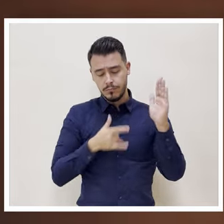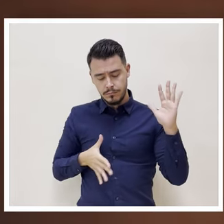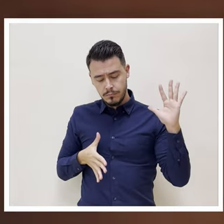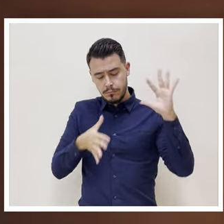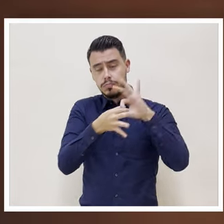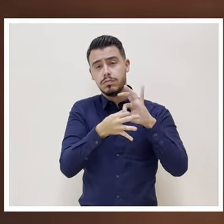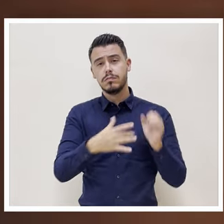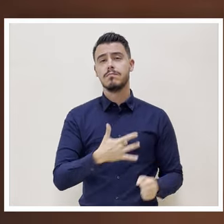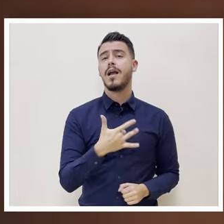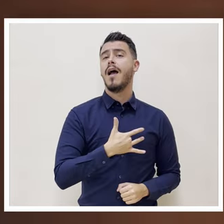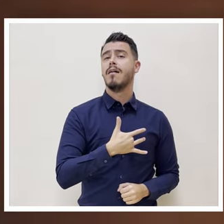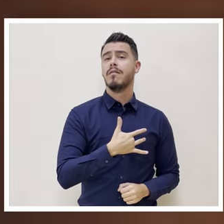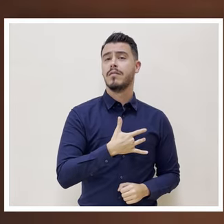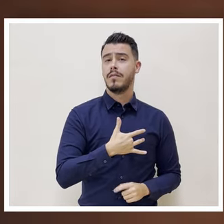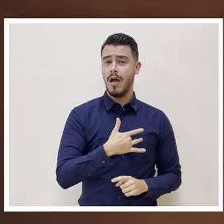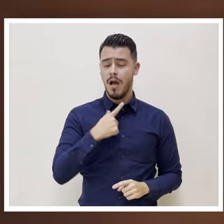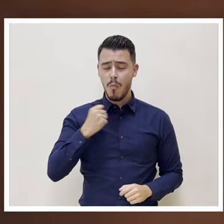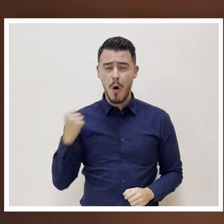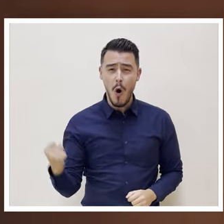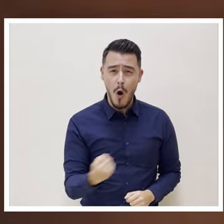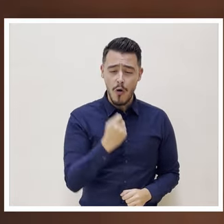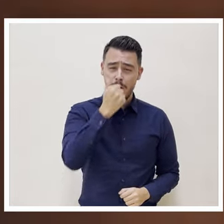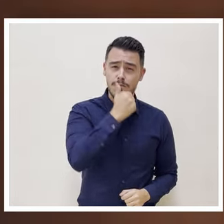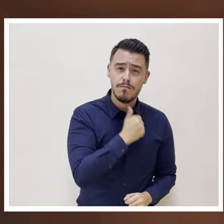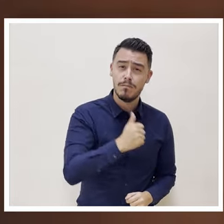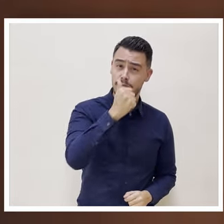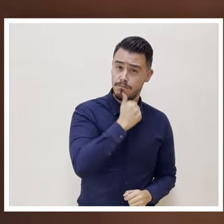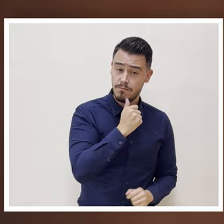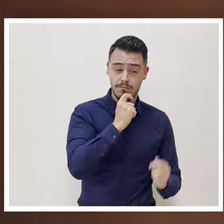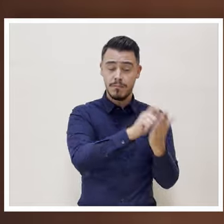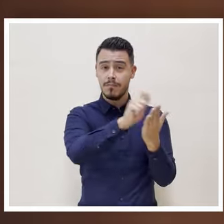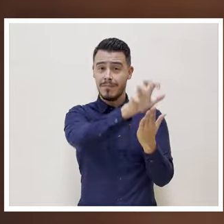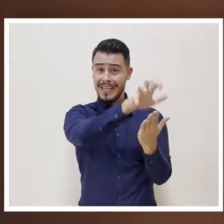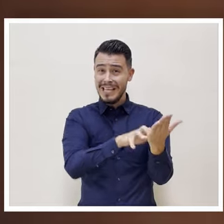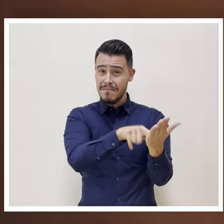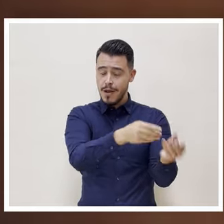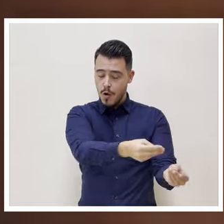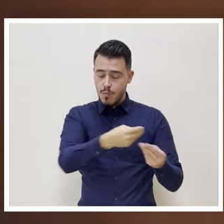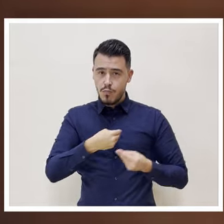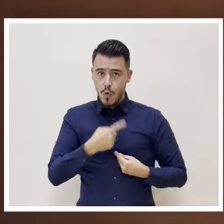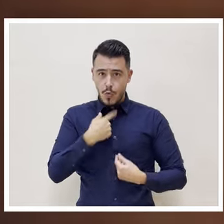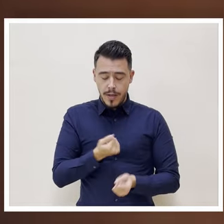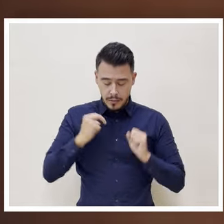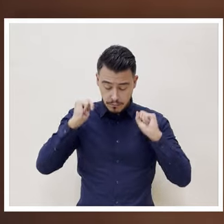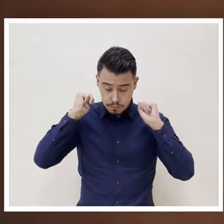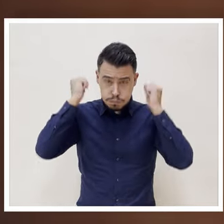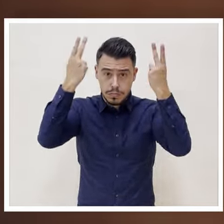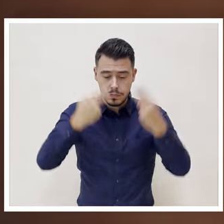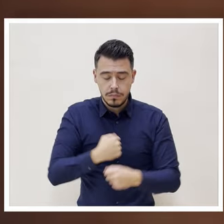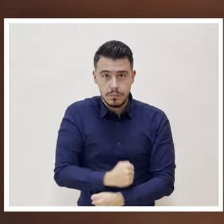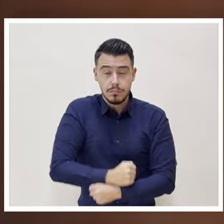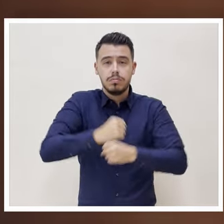του. Καθώς ενώ αποτυπώνει τον πόνο και τον ψυχικό καματό του, παράλληλα διεγείρει την αγωνιστικότητά